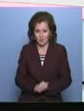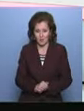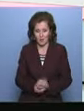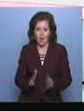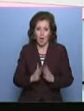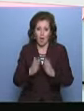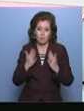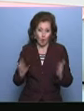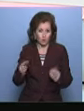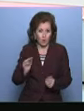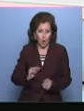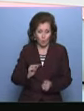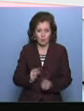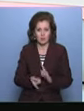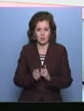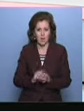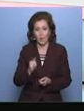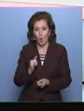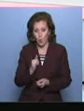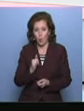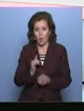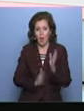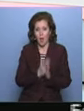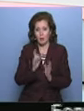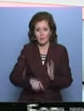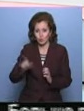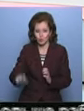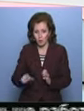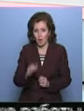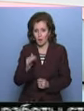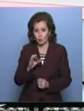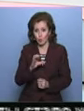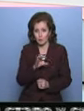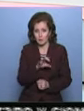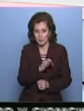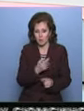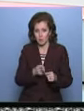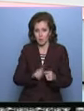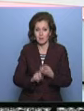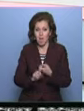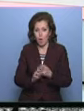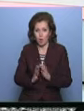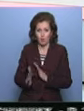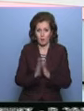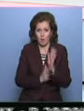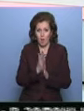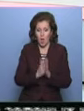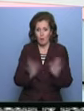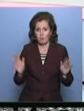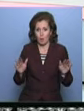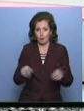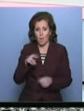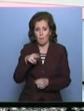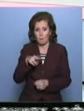Большая работа стала у семсинских лесничих. В зеленых насаждениях этого района зафиксированы очаги заражения личинками бабочки-пяденицы.